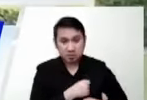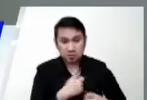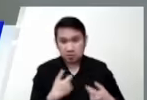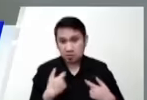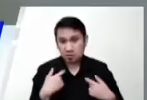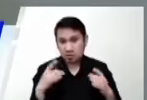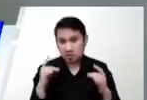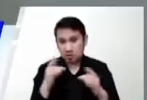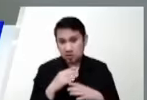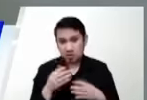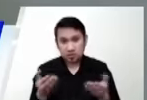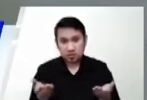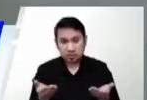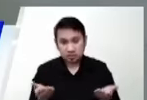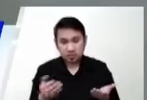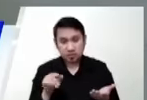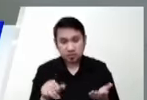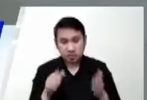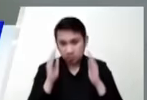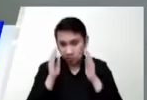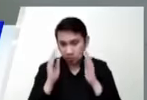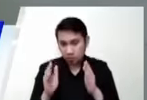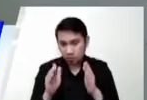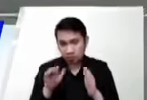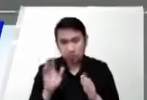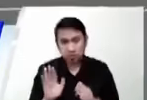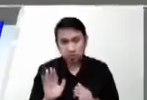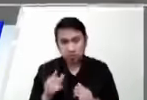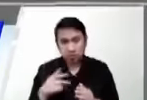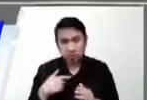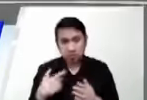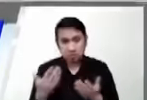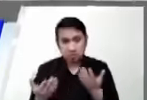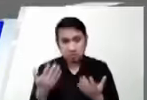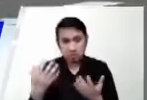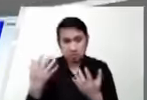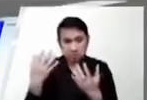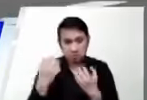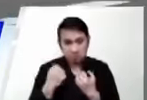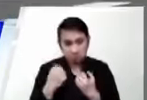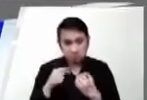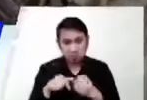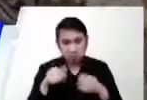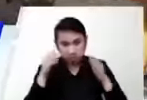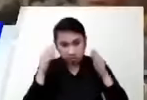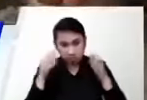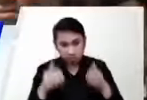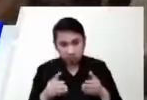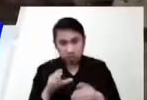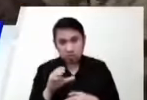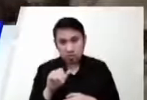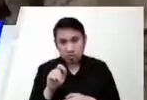bansa, nakatuon na rin daw sa senaryo ng pananakop. Dito nakasentro ang CATEX o Combined Army Training